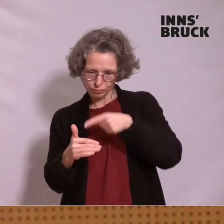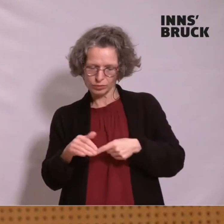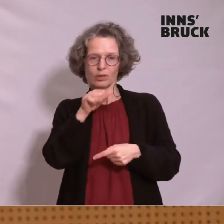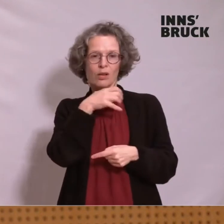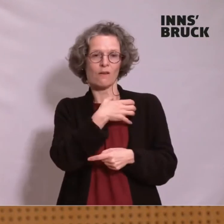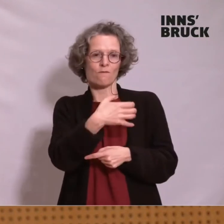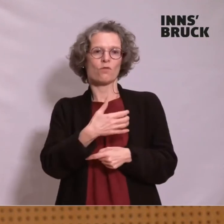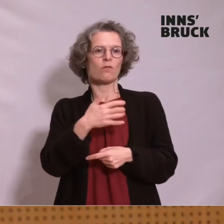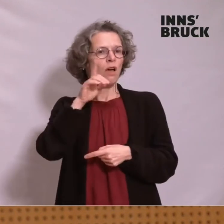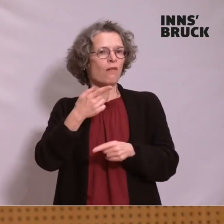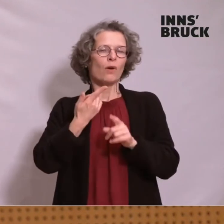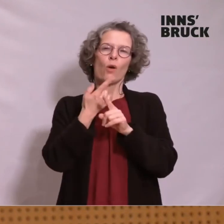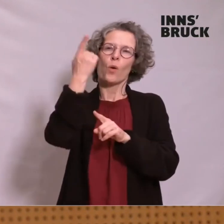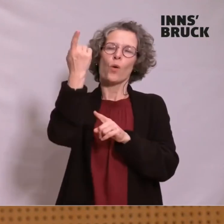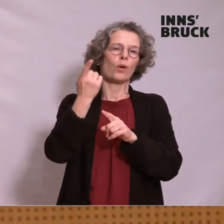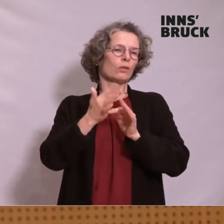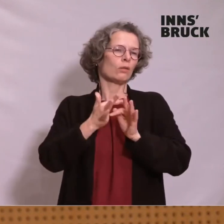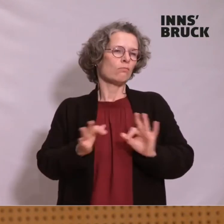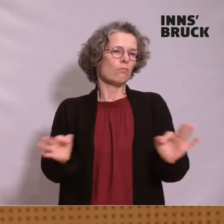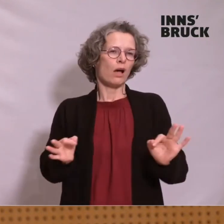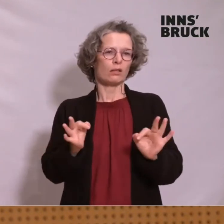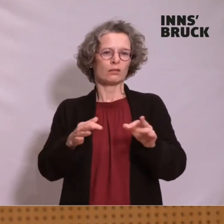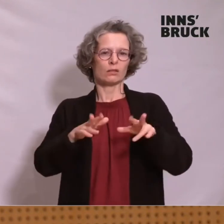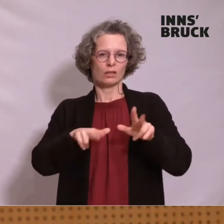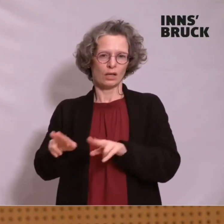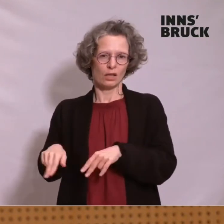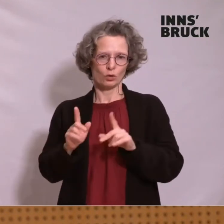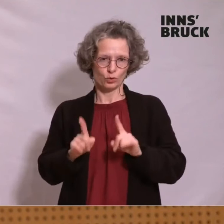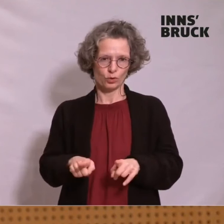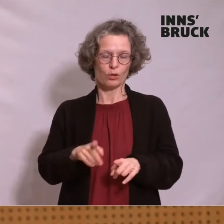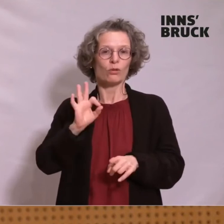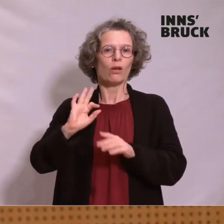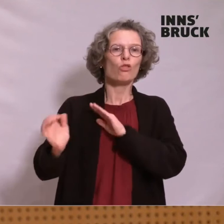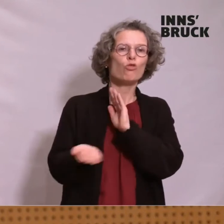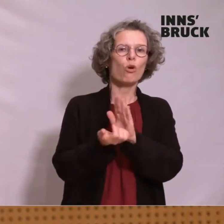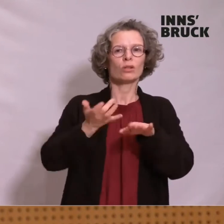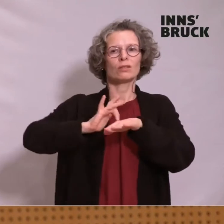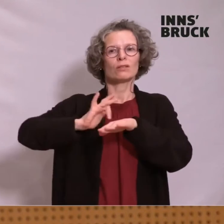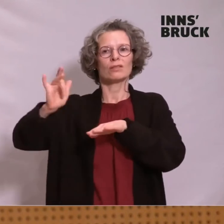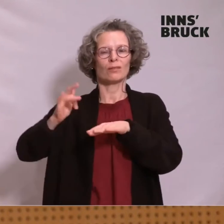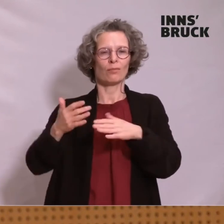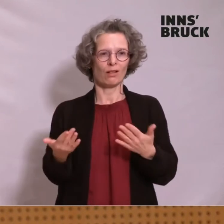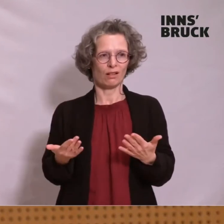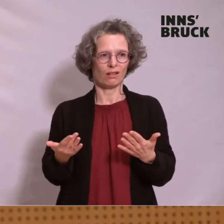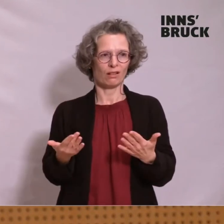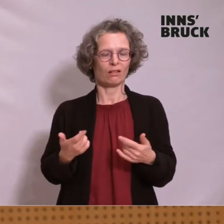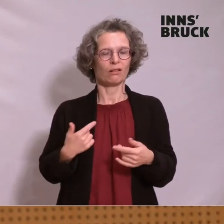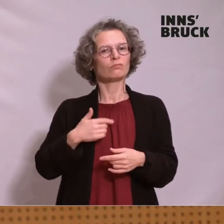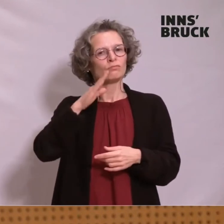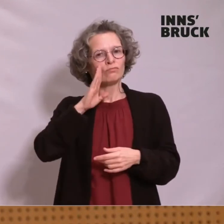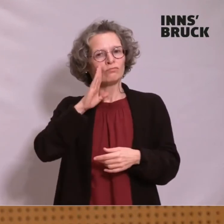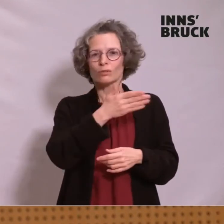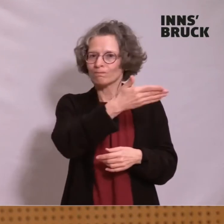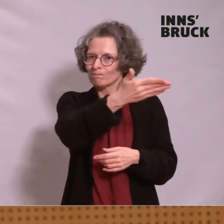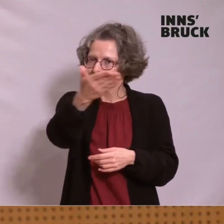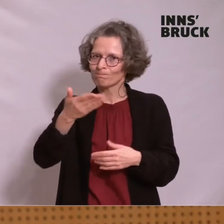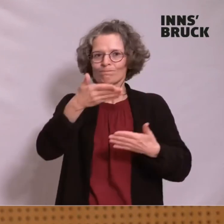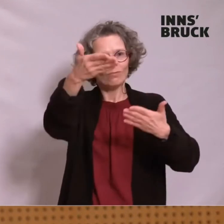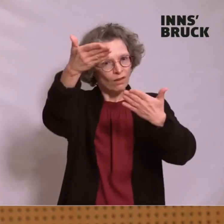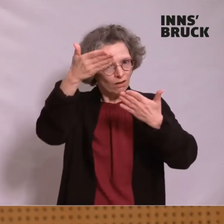Maß an Gerechtigkeit. Und eine neue Sensibilität, zu der ich Sie, euch einladen,